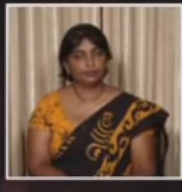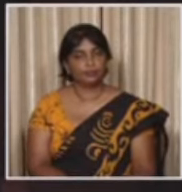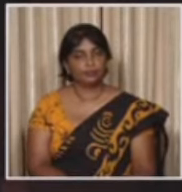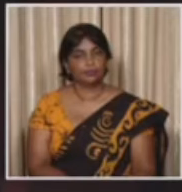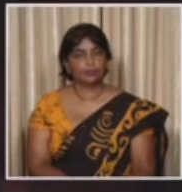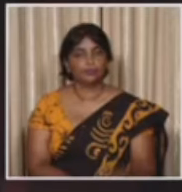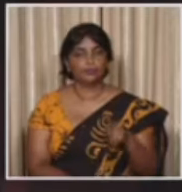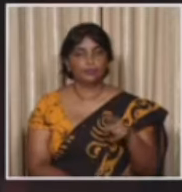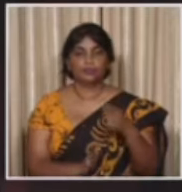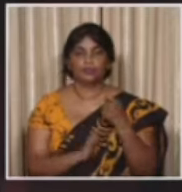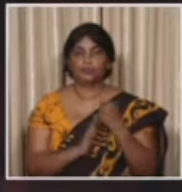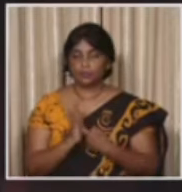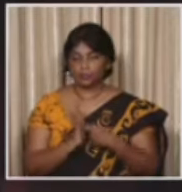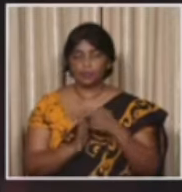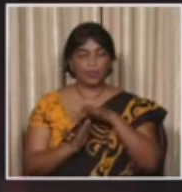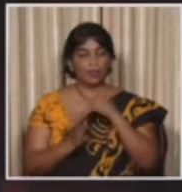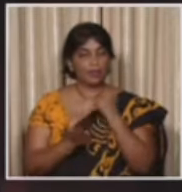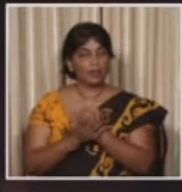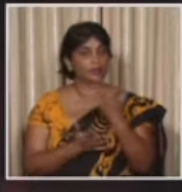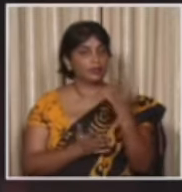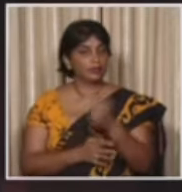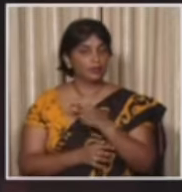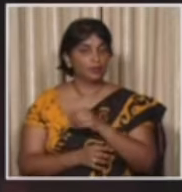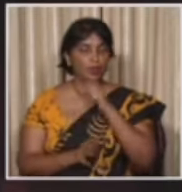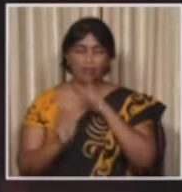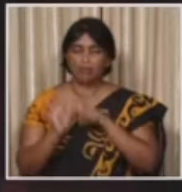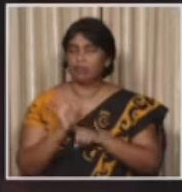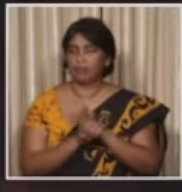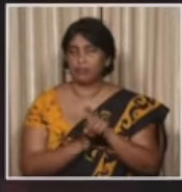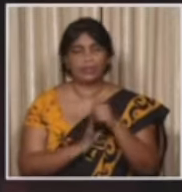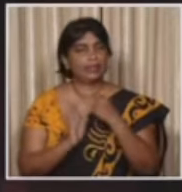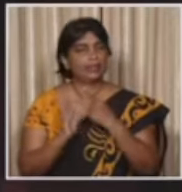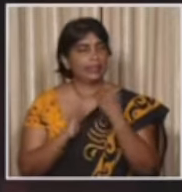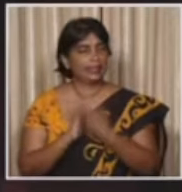මේ පරාටේ නීති ඇත්ත වශයෙන්ම යල් පැන ගිය නීතියක්.